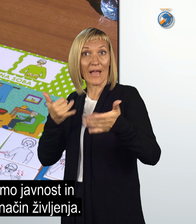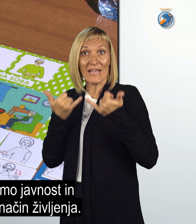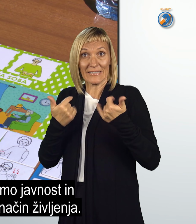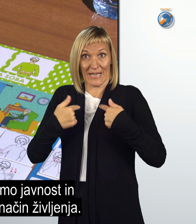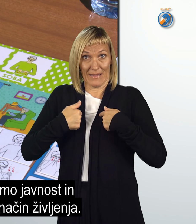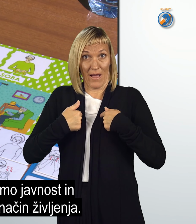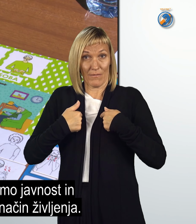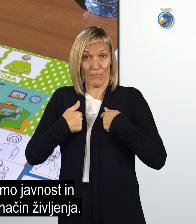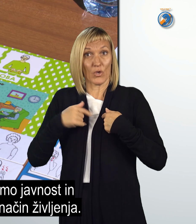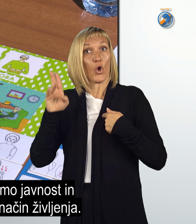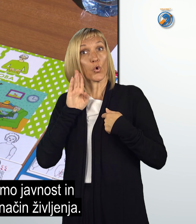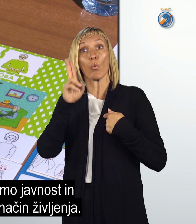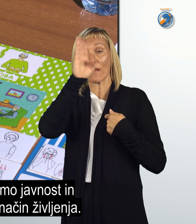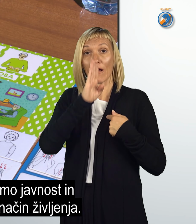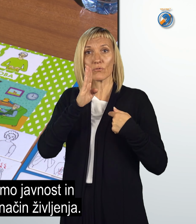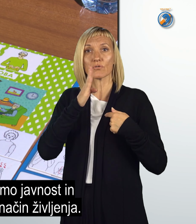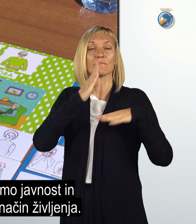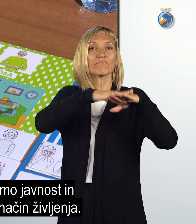ozaveščamo javnost, da je